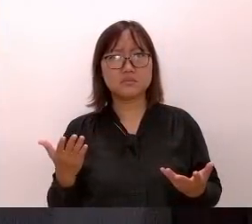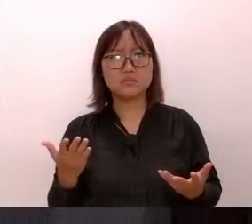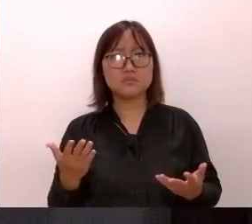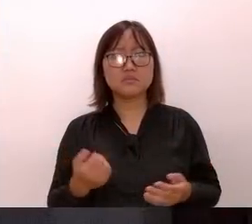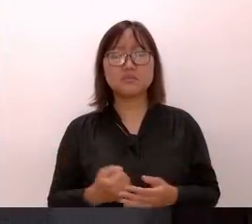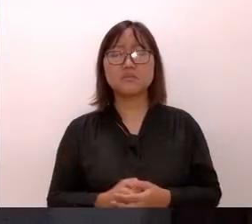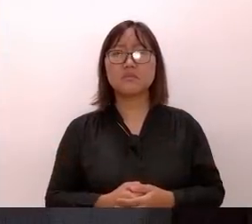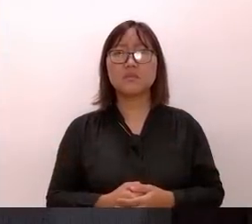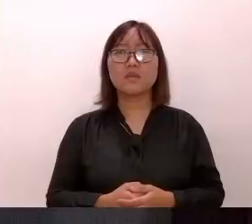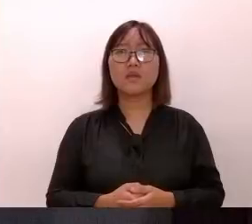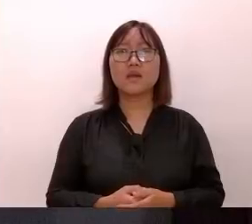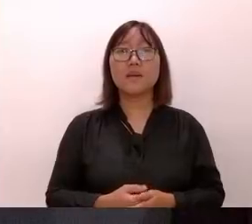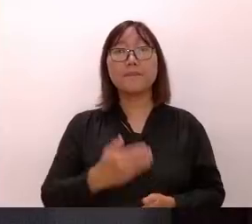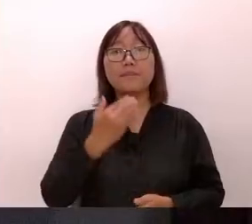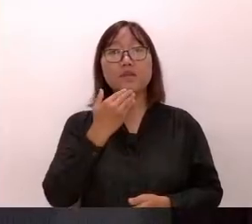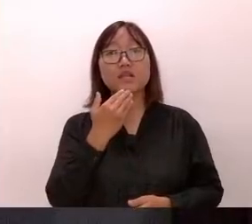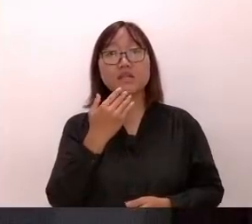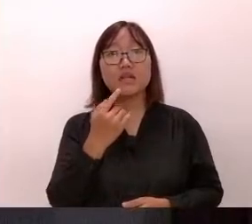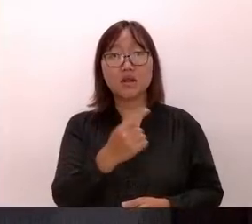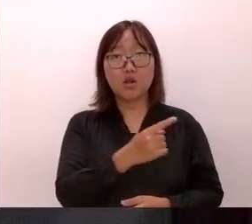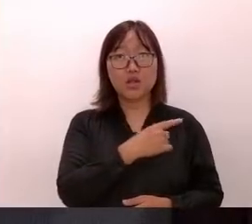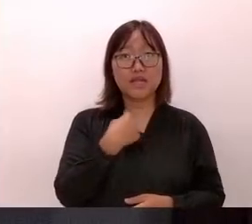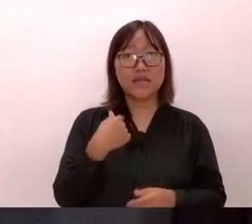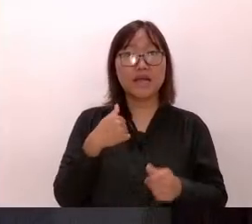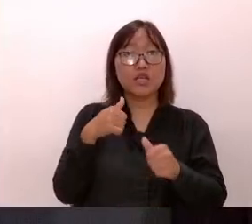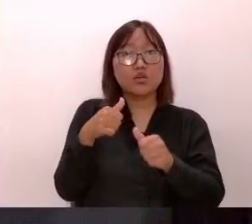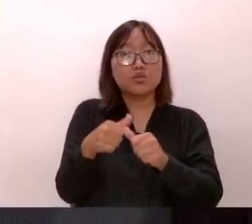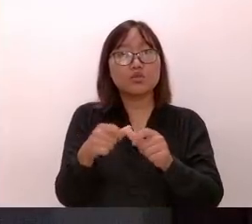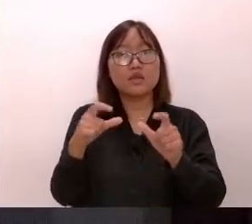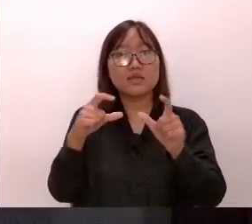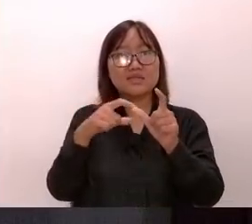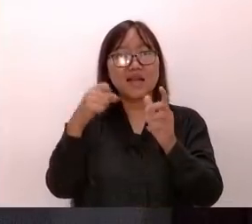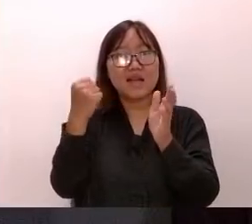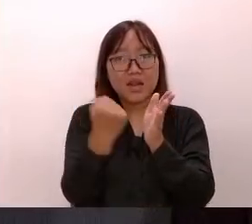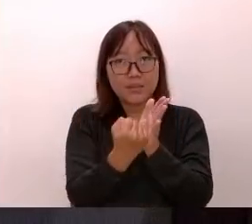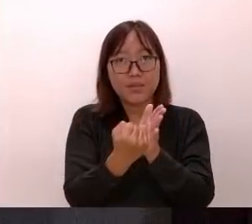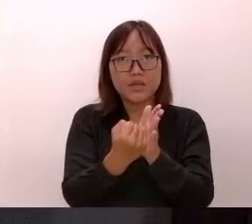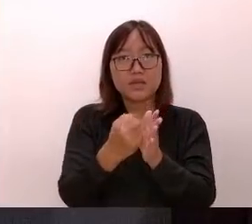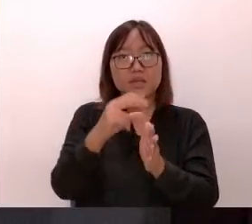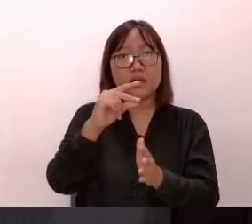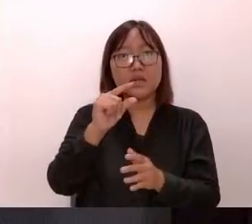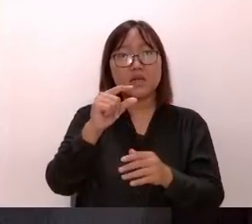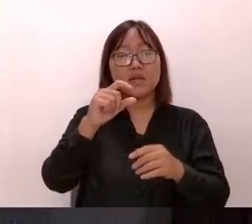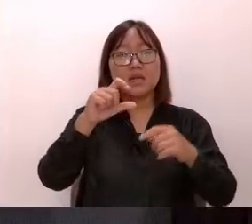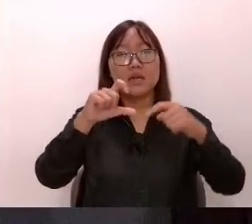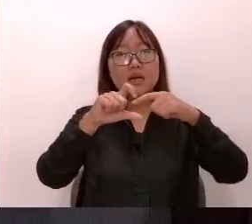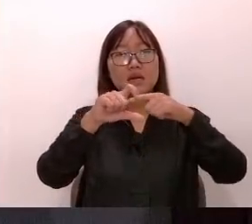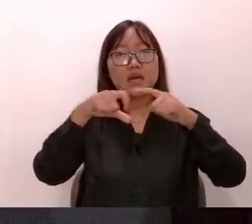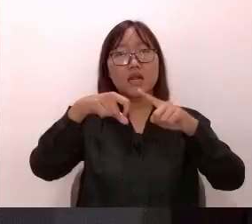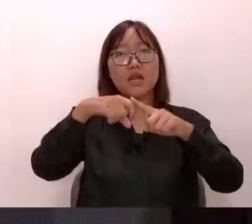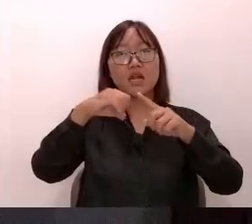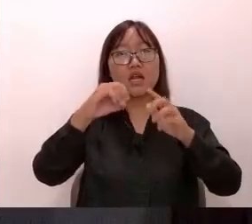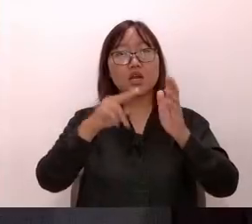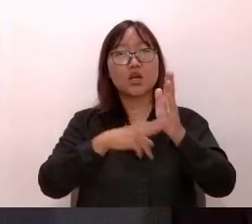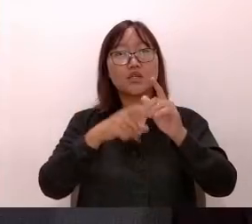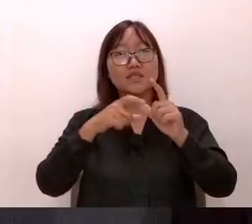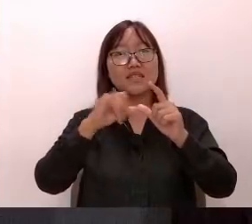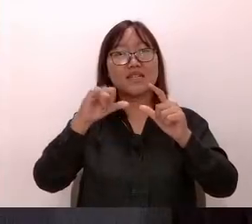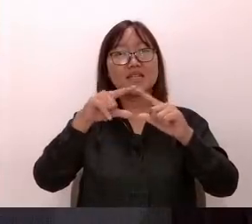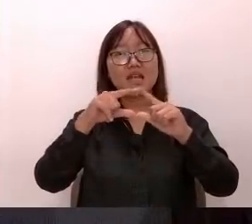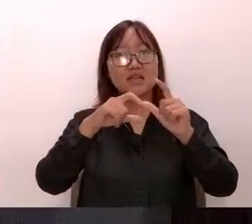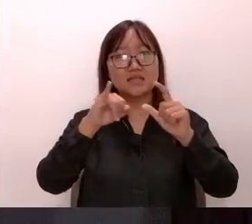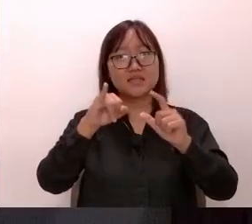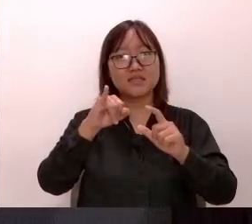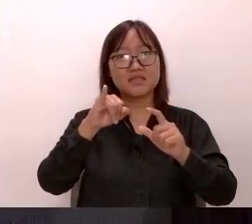Hai disana kita bertemu dengan Yesus yang menyatakan kerahiman nya dengan mengorbankan diri di atas Salib dan